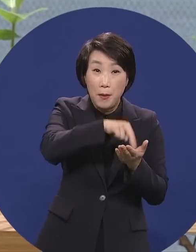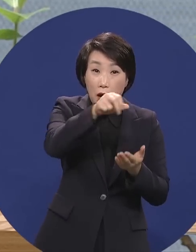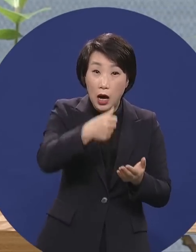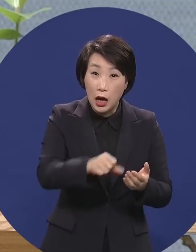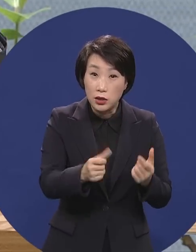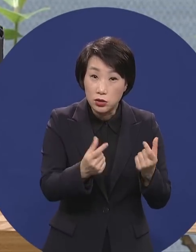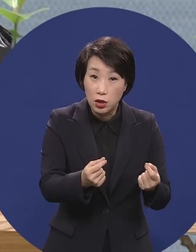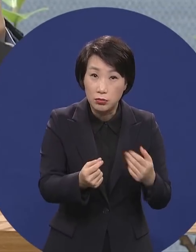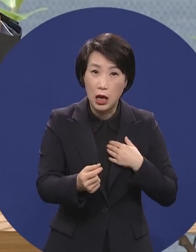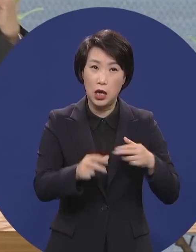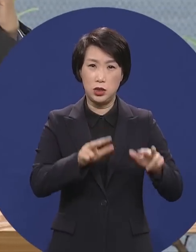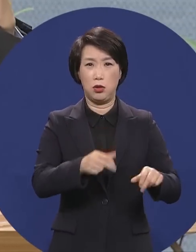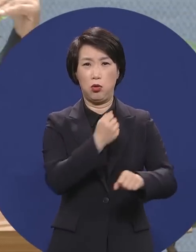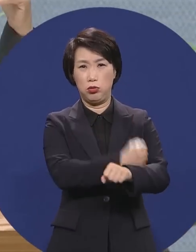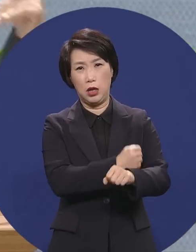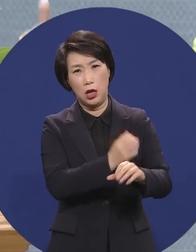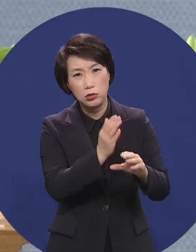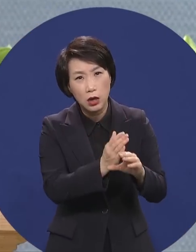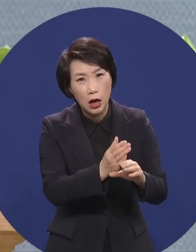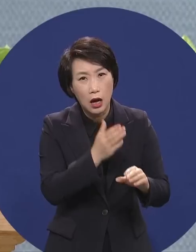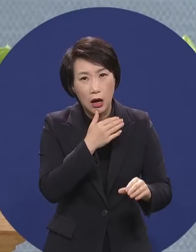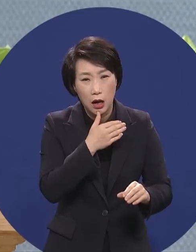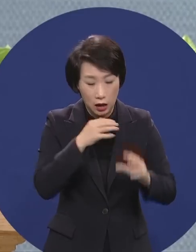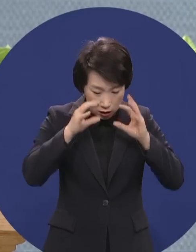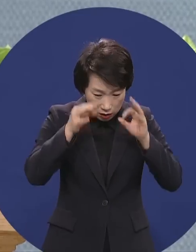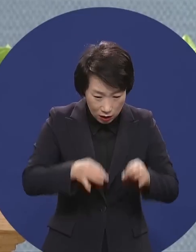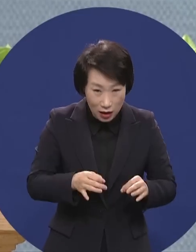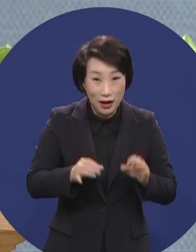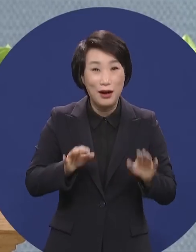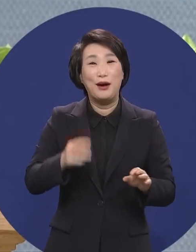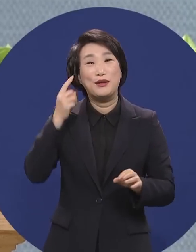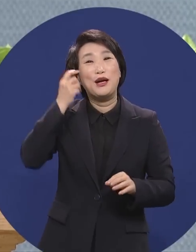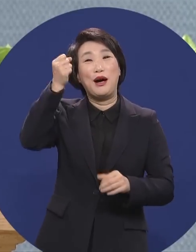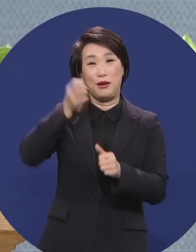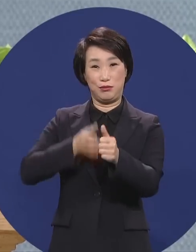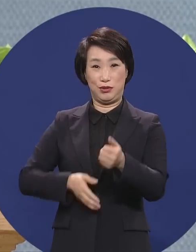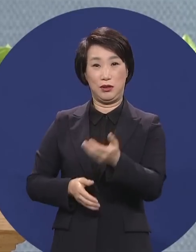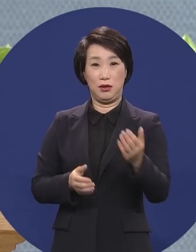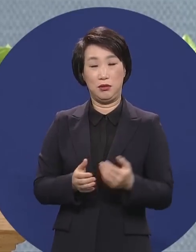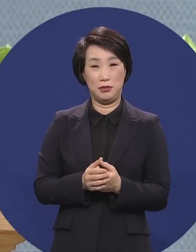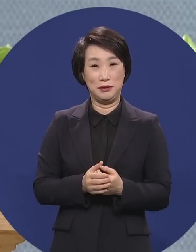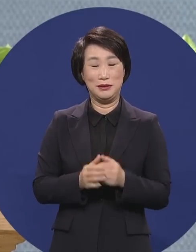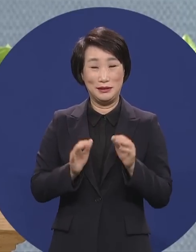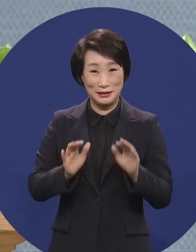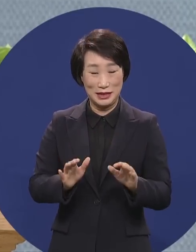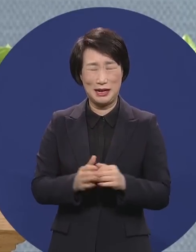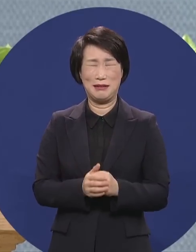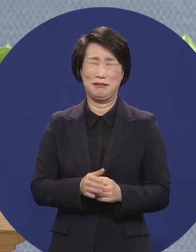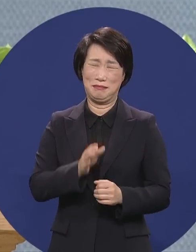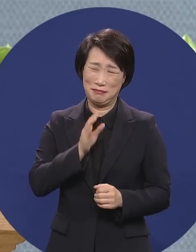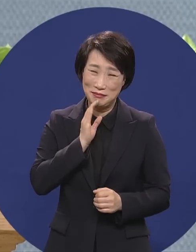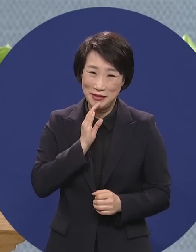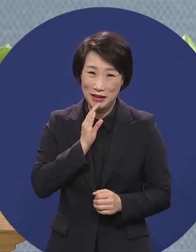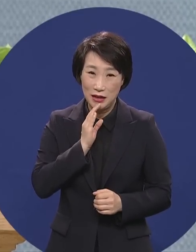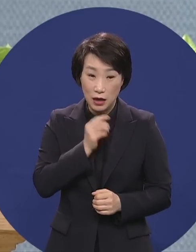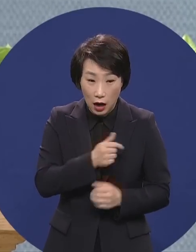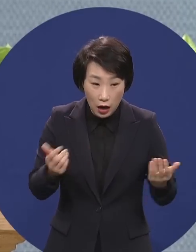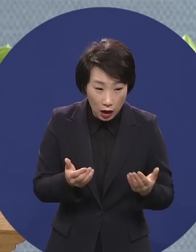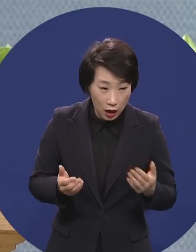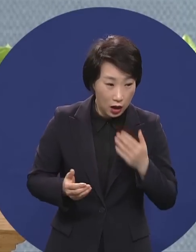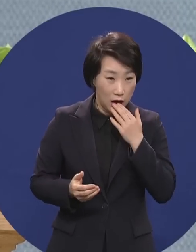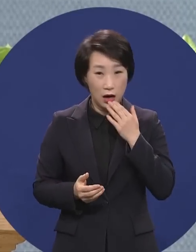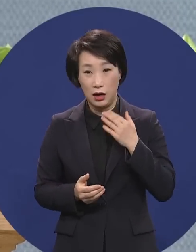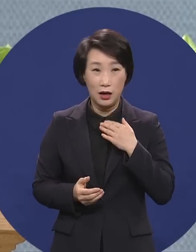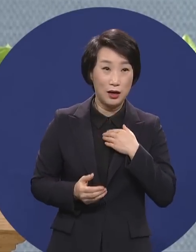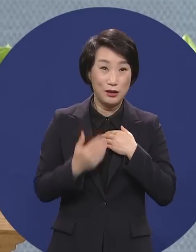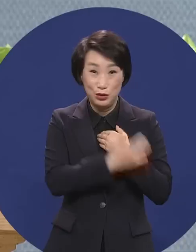탕자같이 고생길에 들어섰구나 라고 생각하면 여러분은 정말로 큰일 났구나,